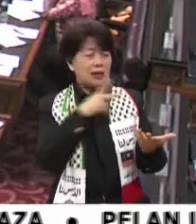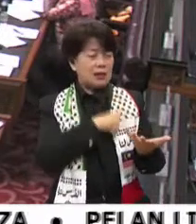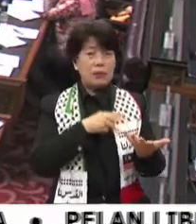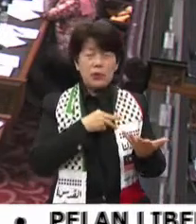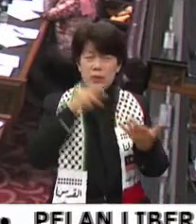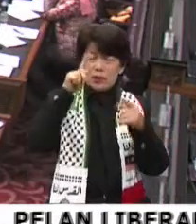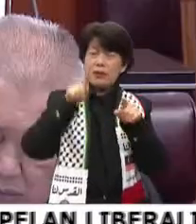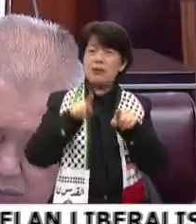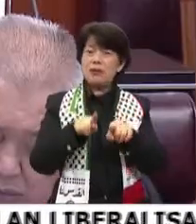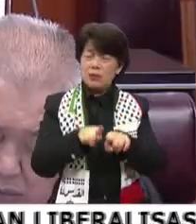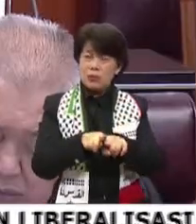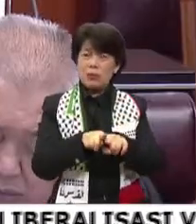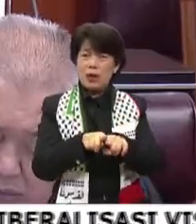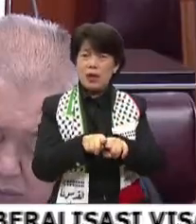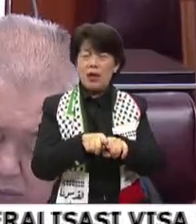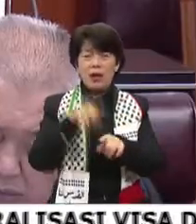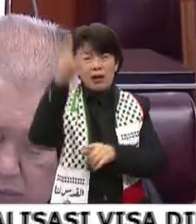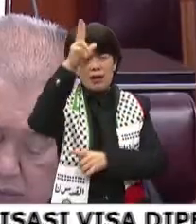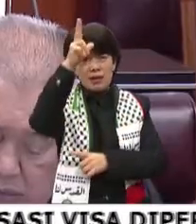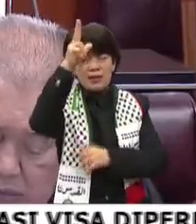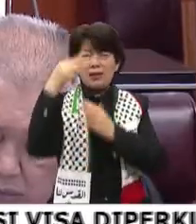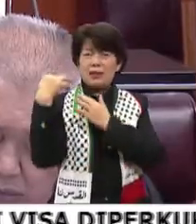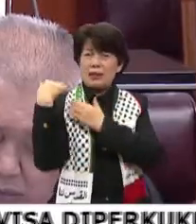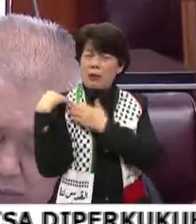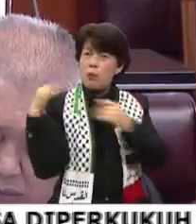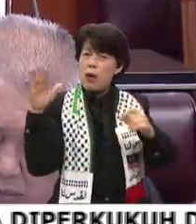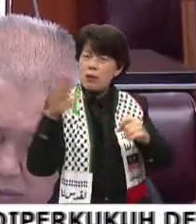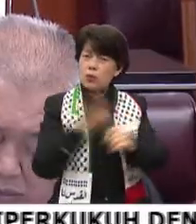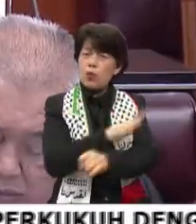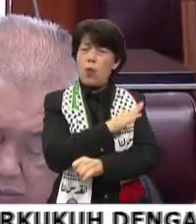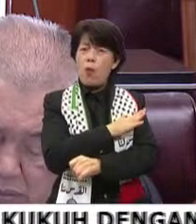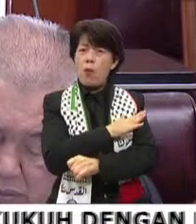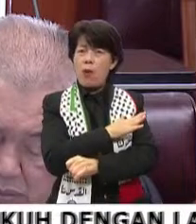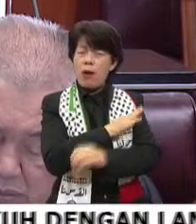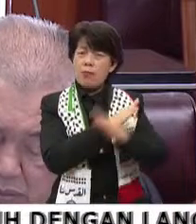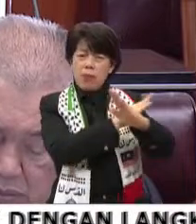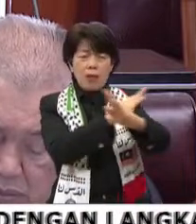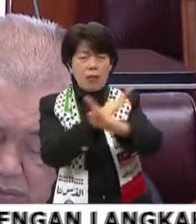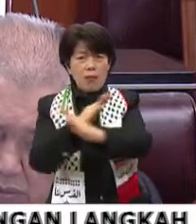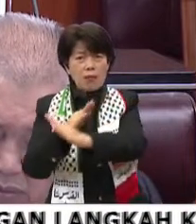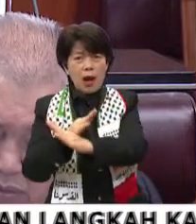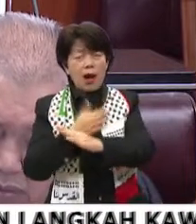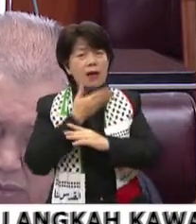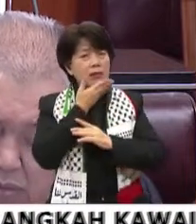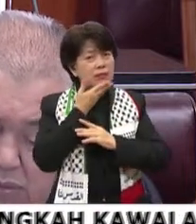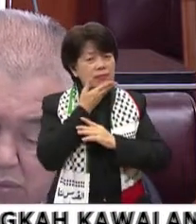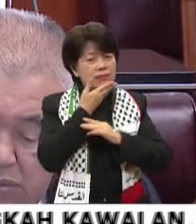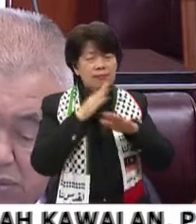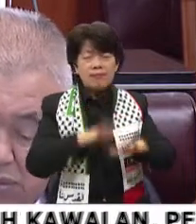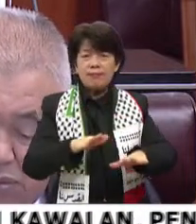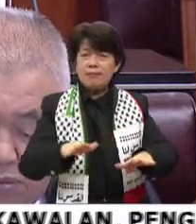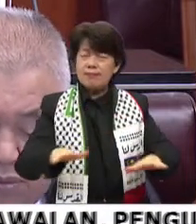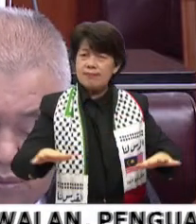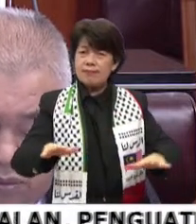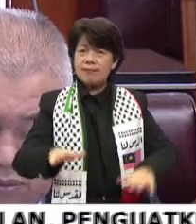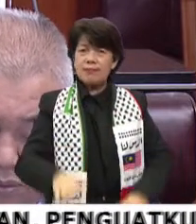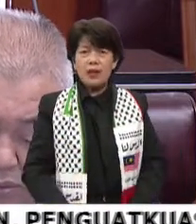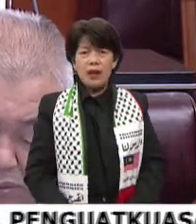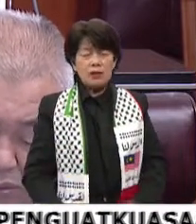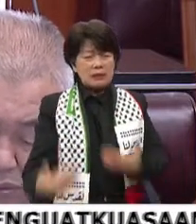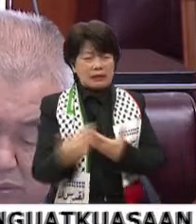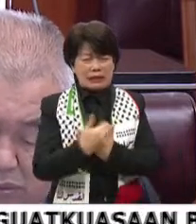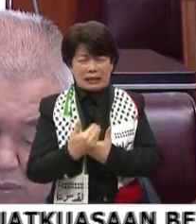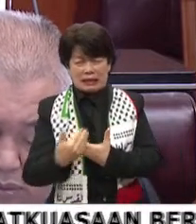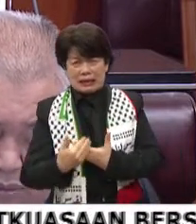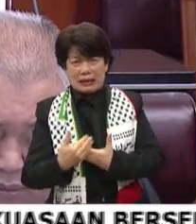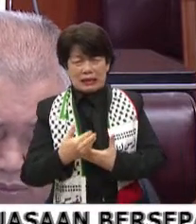bahawa kerajaan tanggungjawab sepenuhnya melindungi generasi muda daripada kesan berbahaya rokok